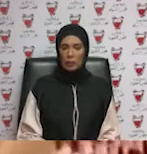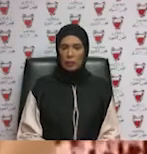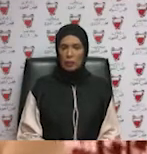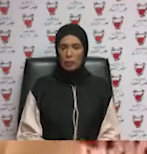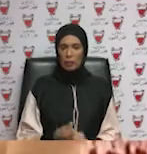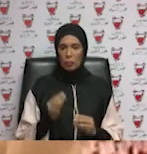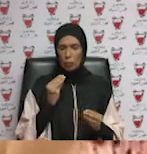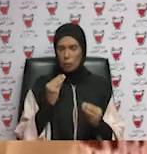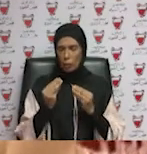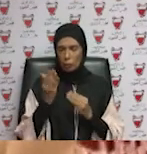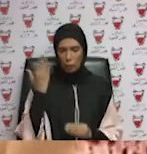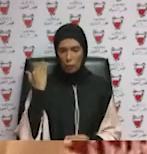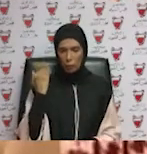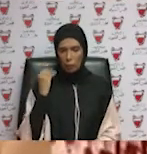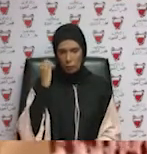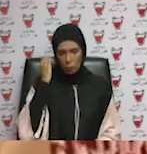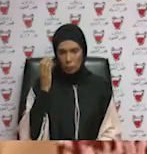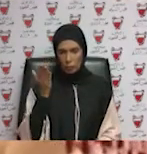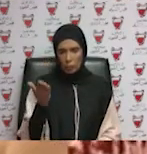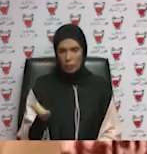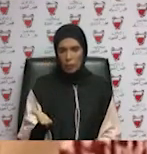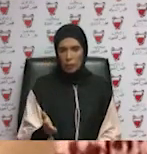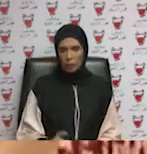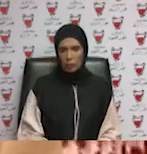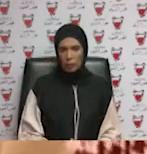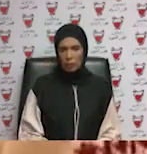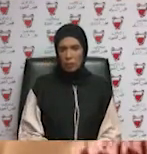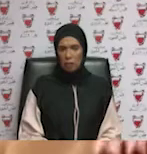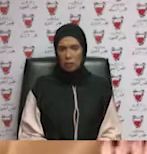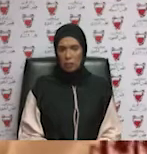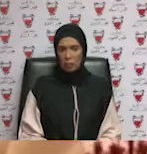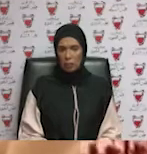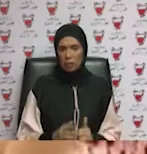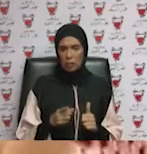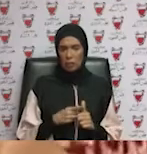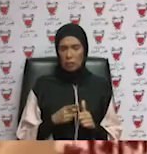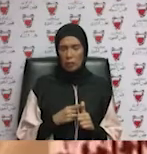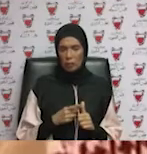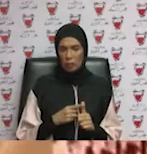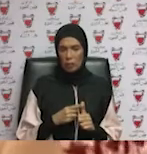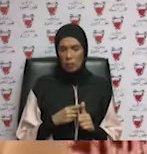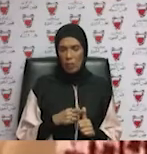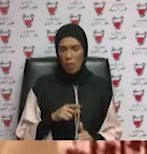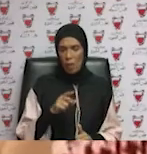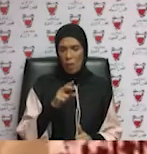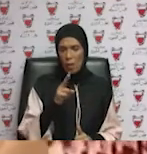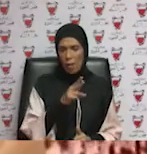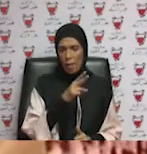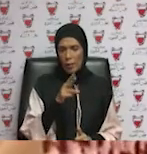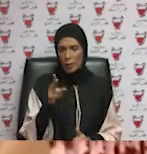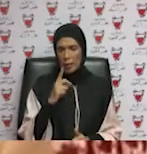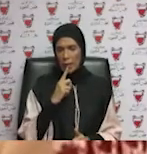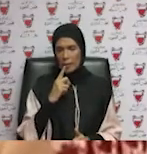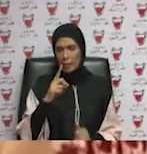مناقشة هذا، لكن لدي مقترح بسيط إن شاء الله نقدر. أولا لازم نفرق بين سنة